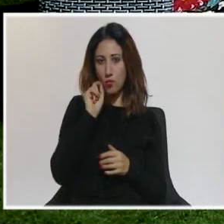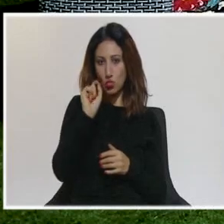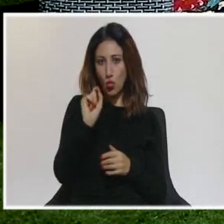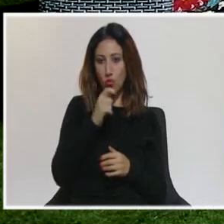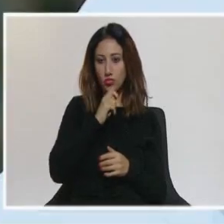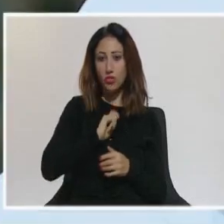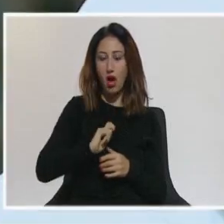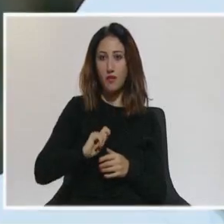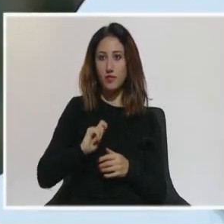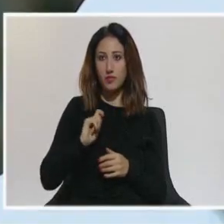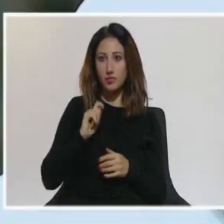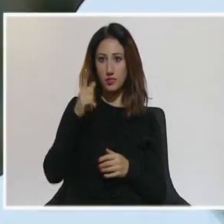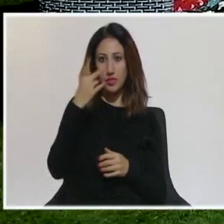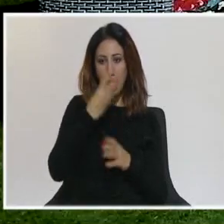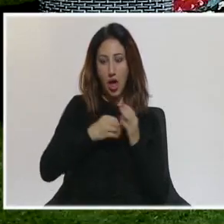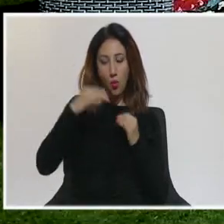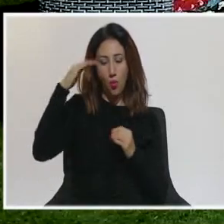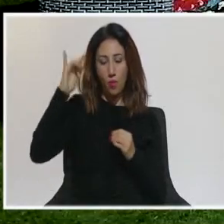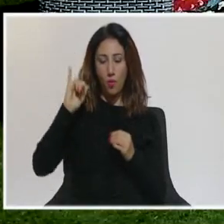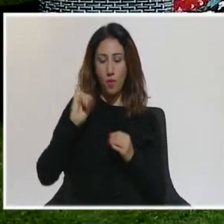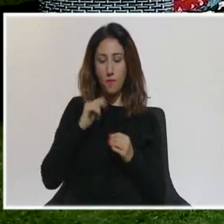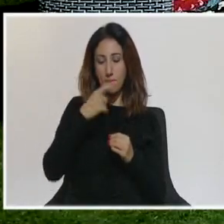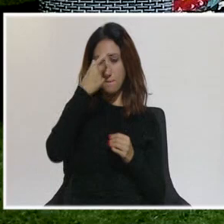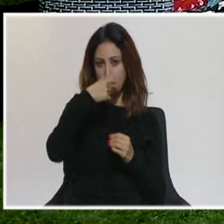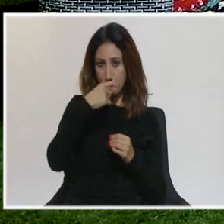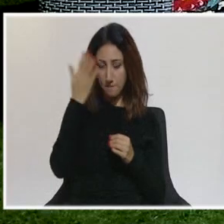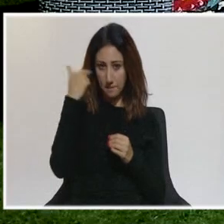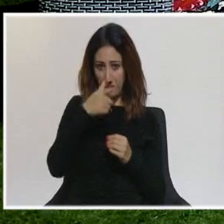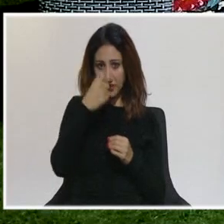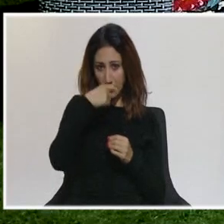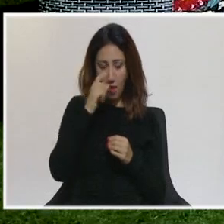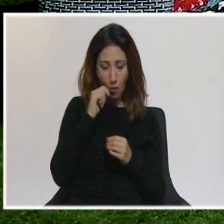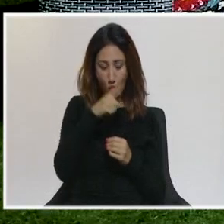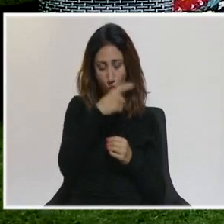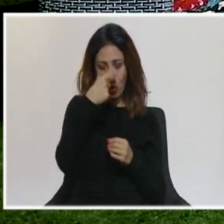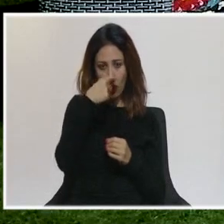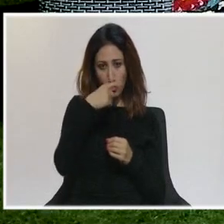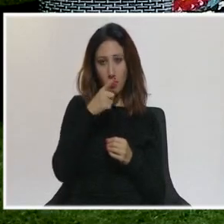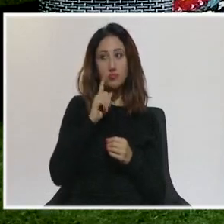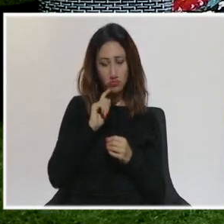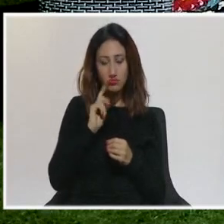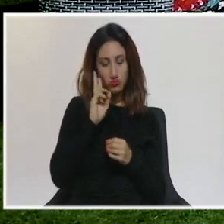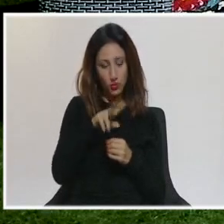ضعفك ايه؟ العيله. حصل وبكى قدامك مره؟ اكيد.